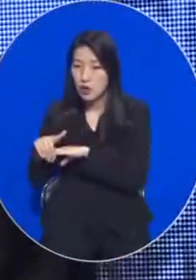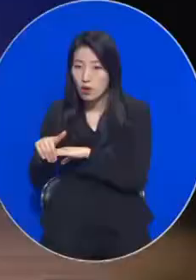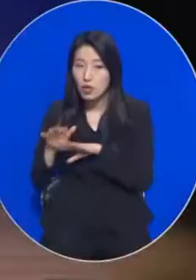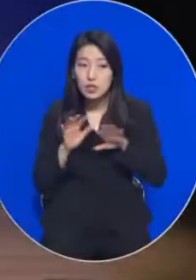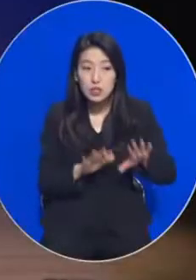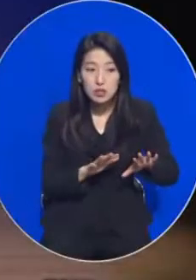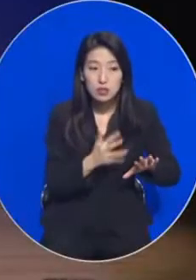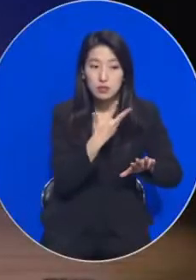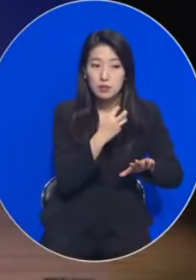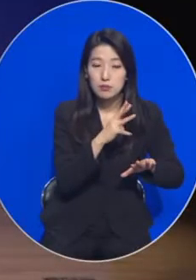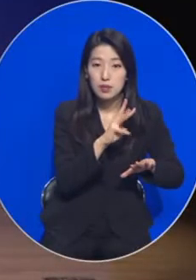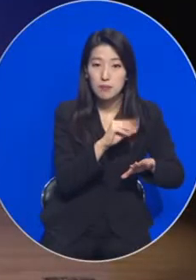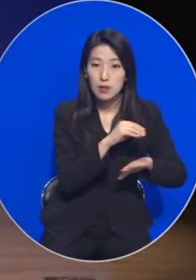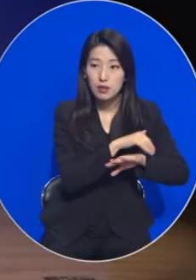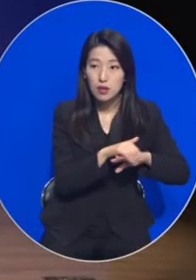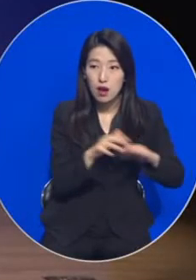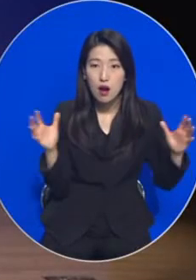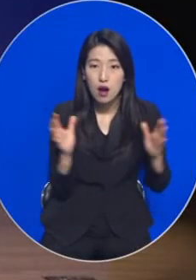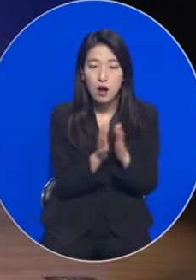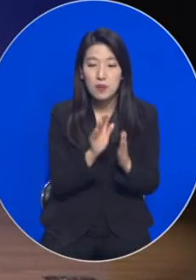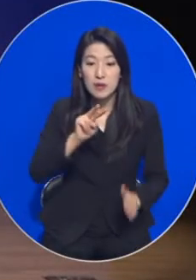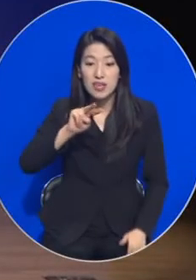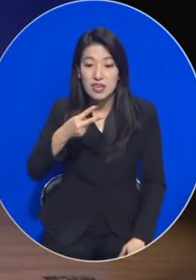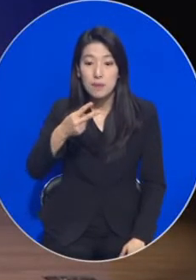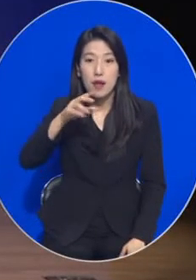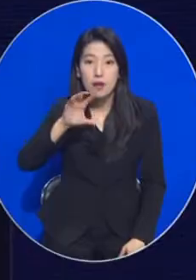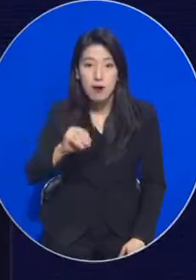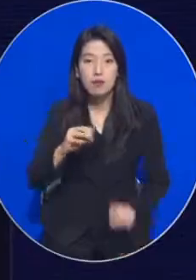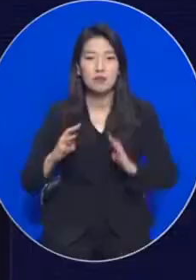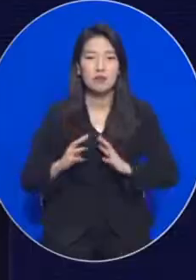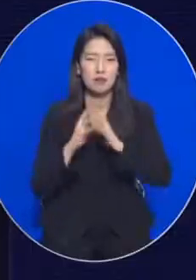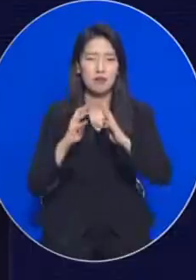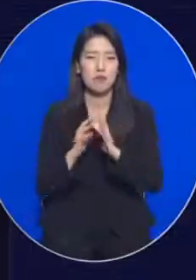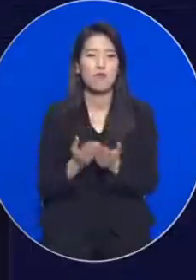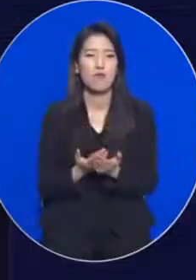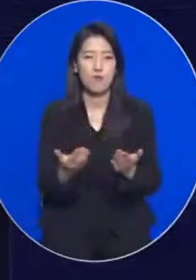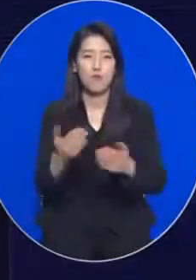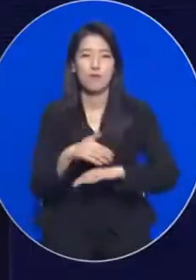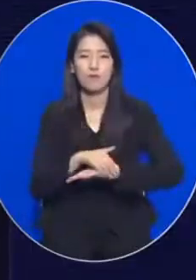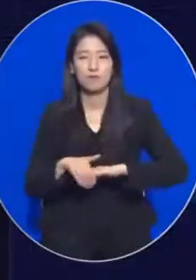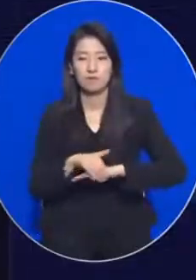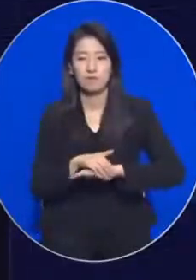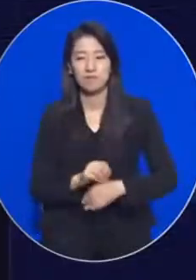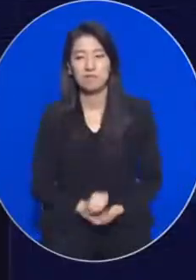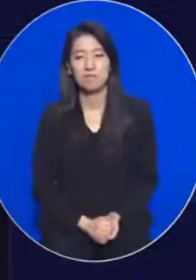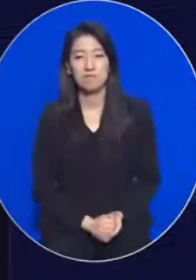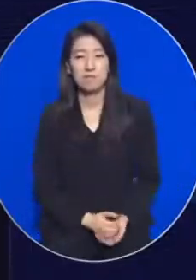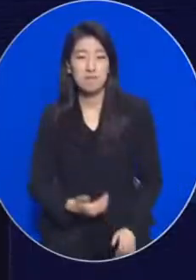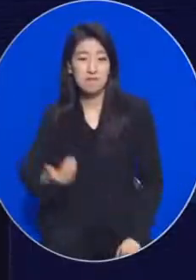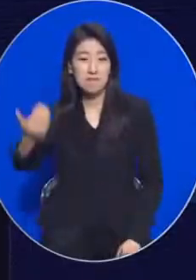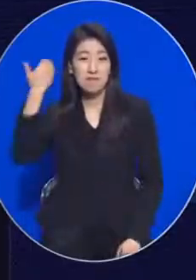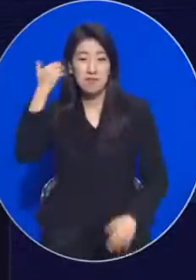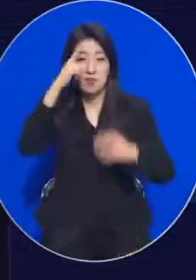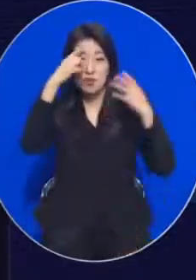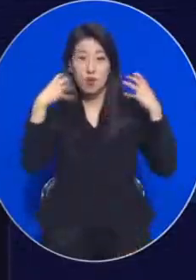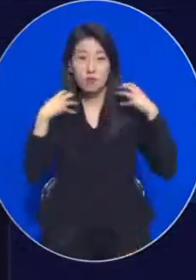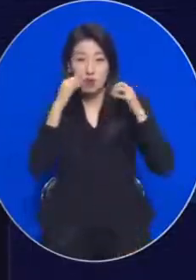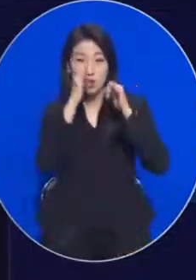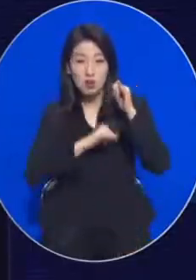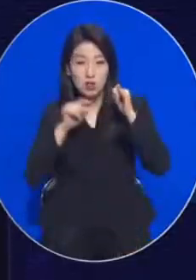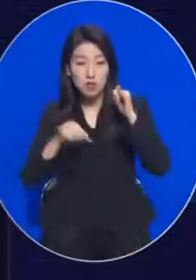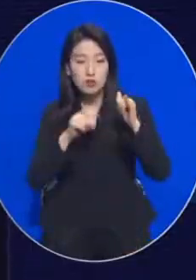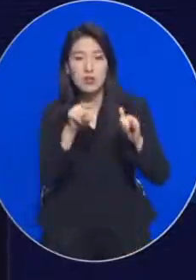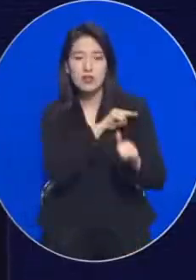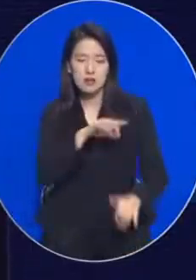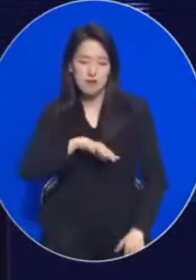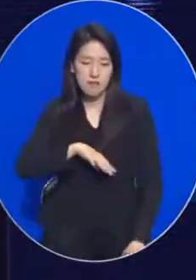200만 가구 이상으로 역대 최대 수준의 공급 대책입니다. 우리 정부는 역대 어느 정부보다 많은 주택을